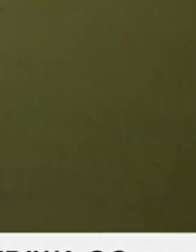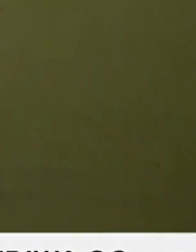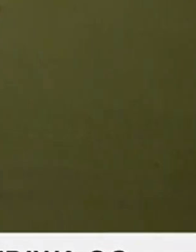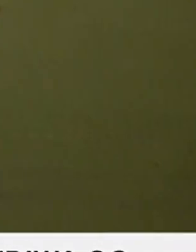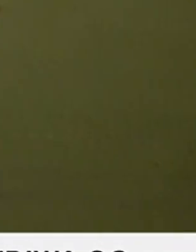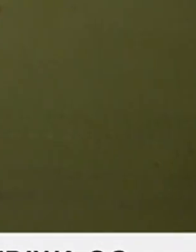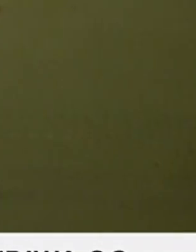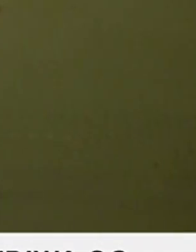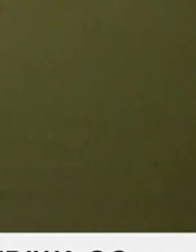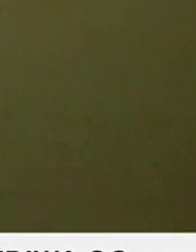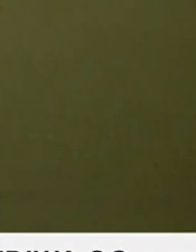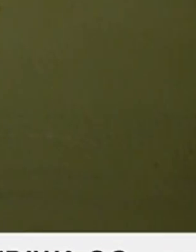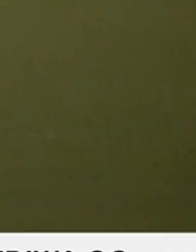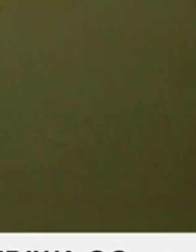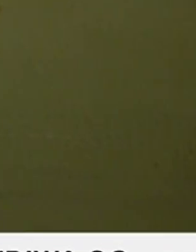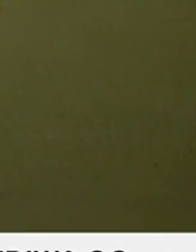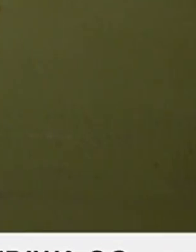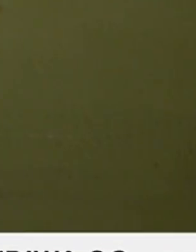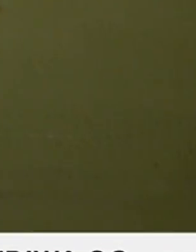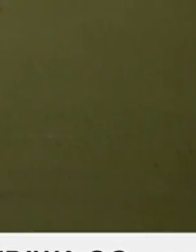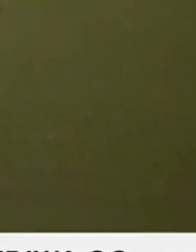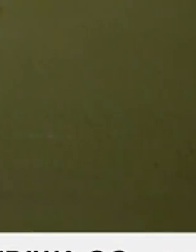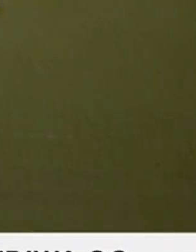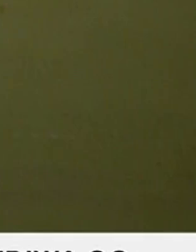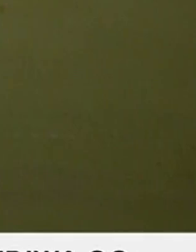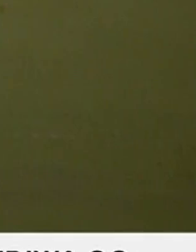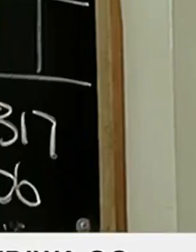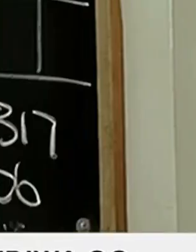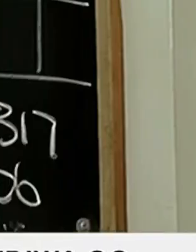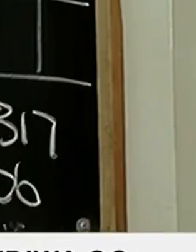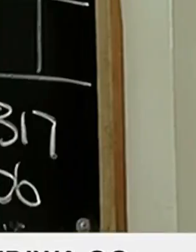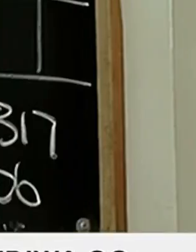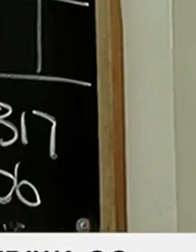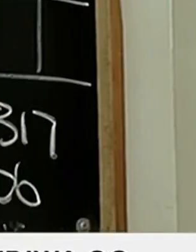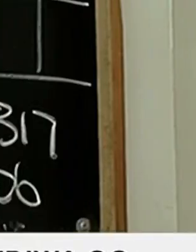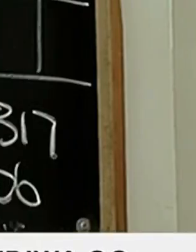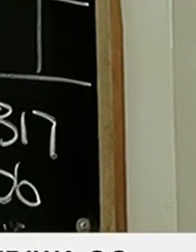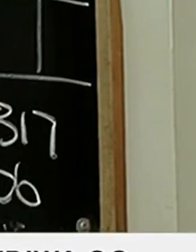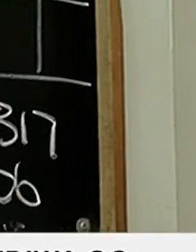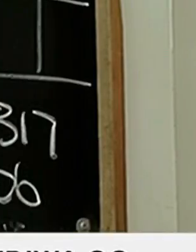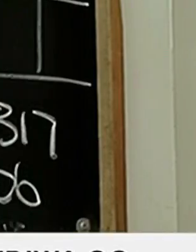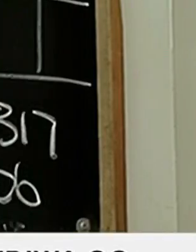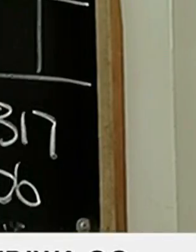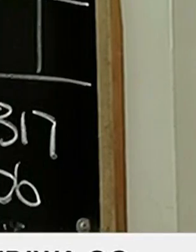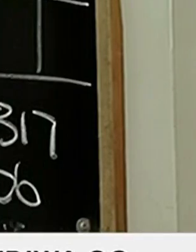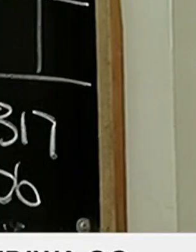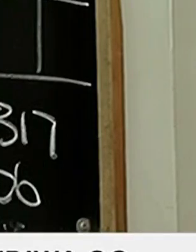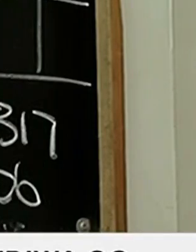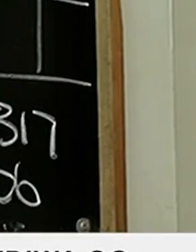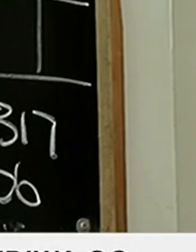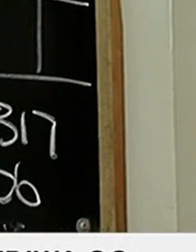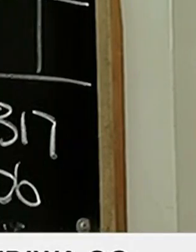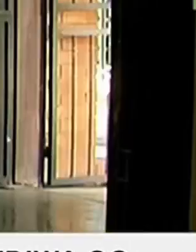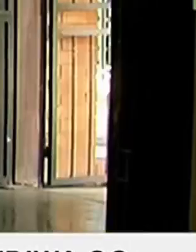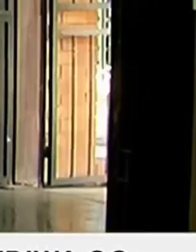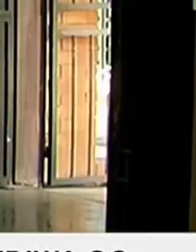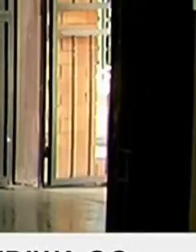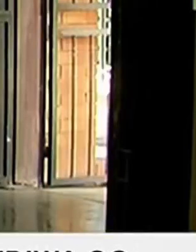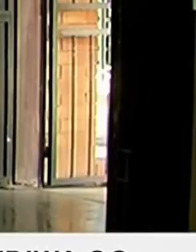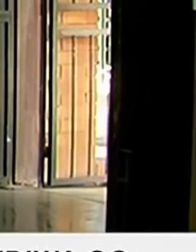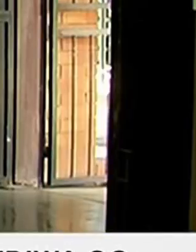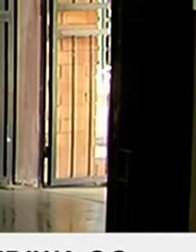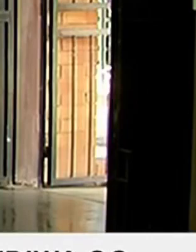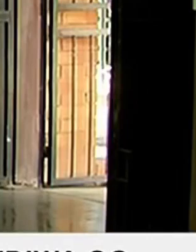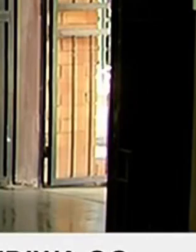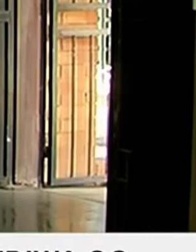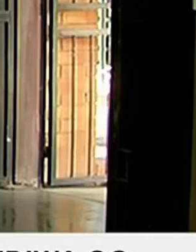bona ba leng gone ba gwetlhilwe go etela dimošwari go ralala porofense go netefatsa fa ba sa bolokiwa kwa mafelong ao.